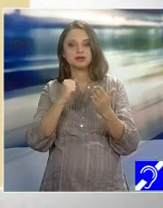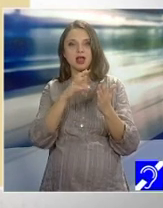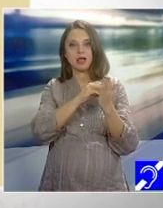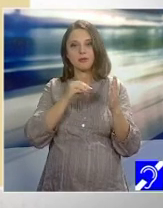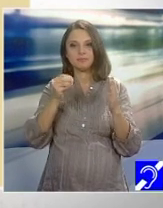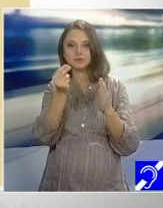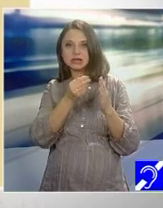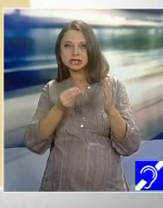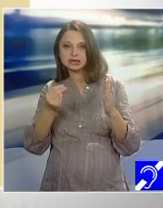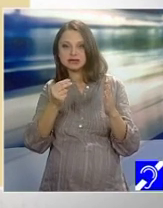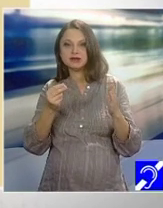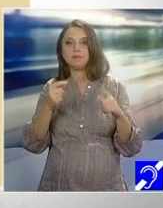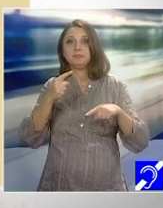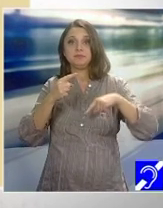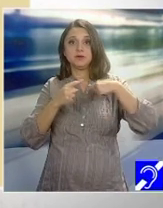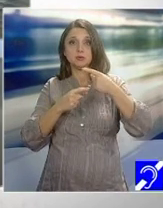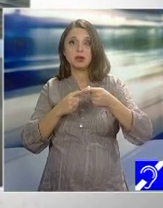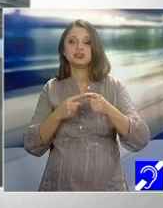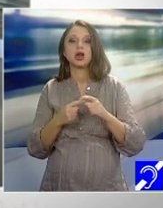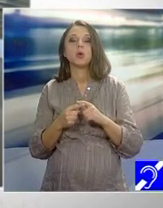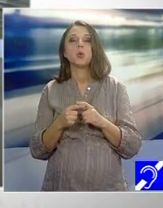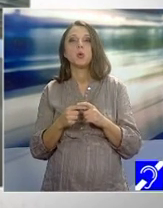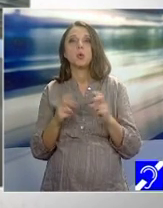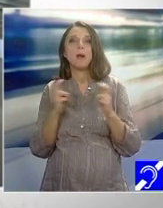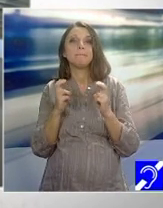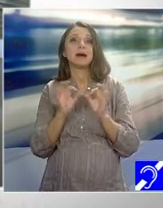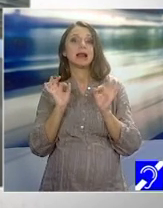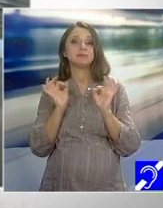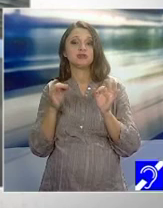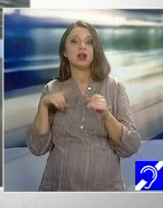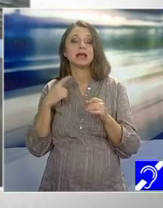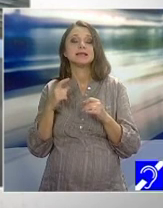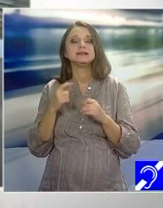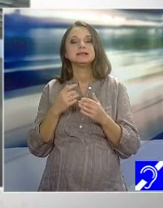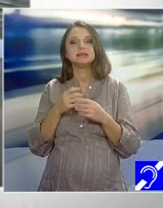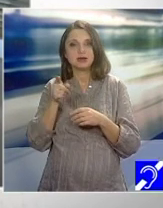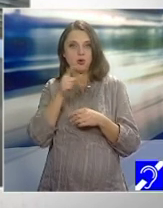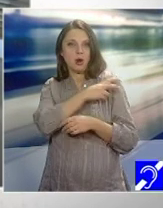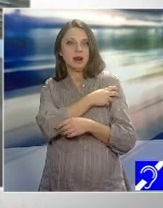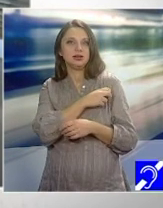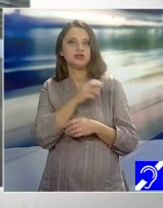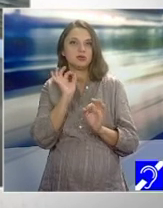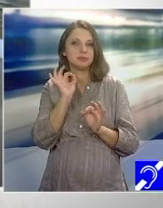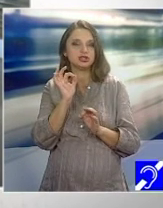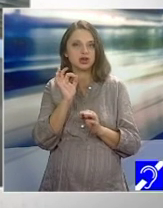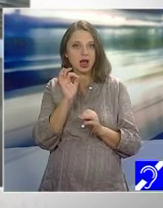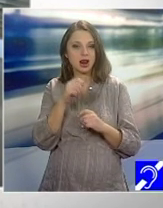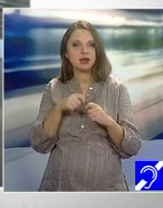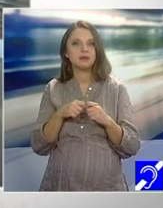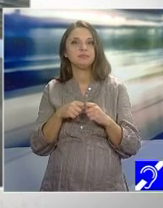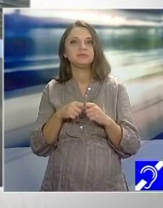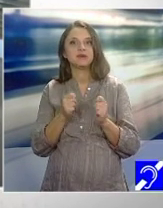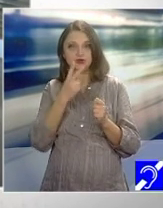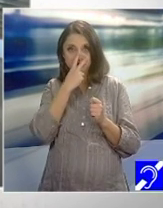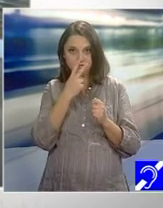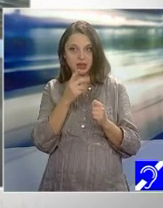niște schițe care apoi, cu niște aparate speciale care există la Liceul Special pentru Deficienți de Vedere, singur, au fost transpuse în